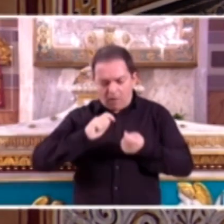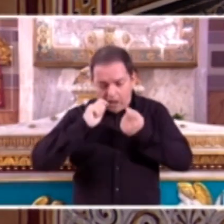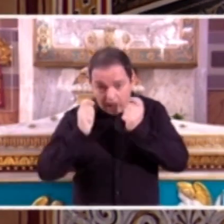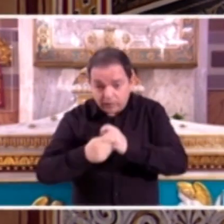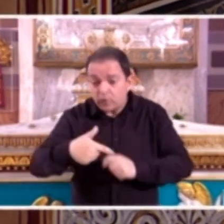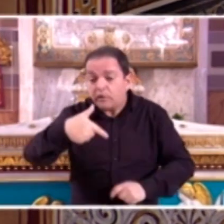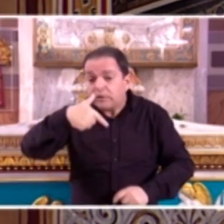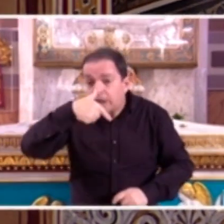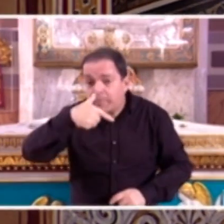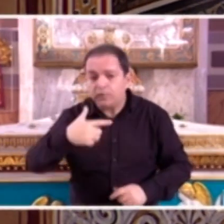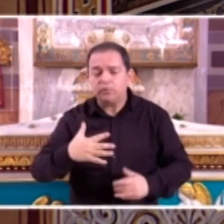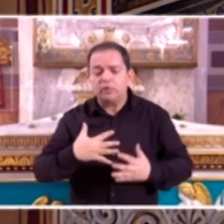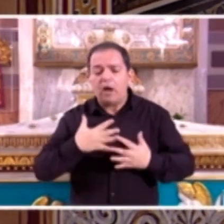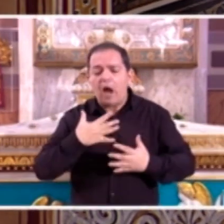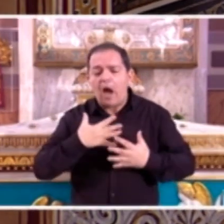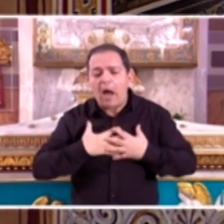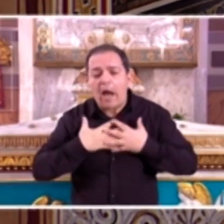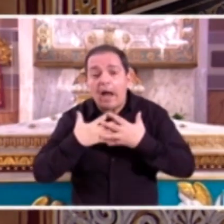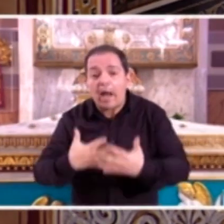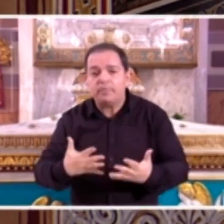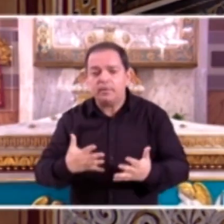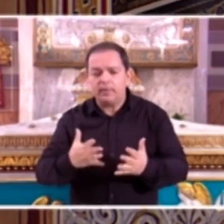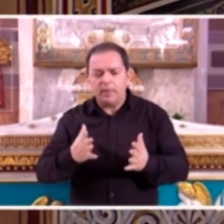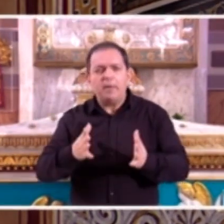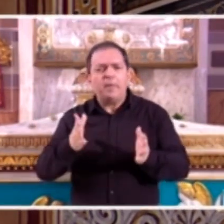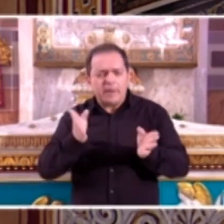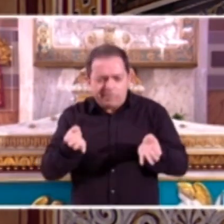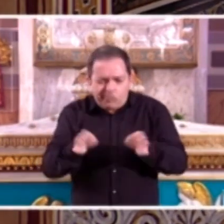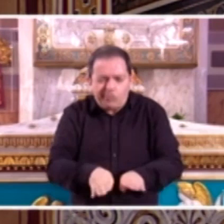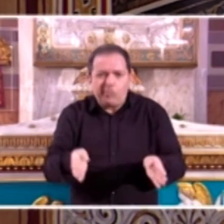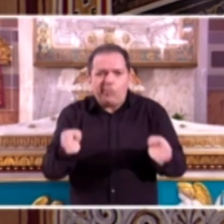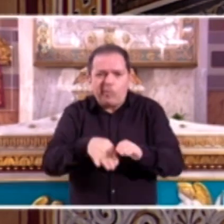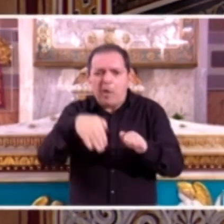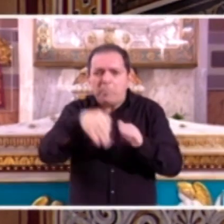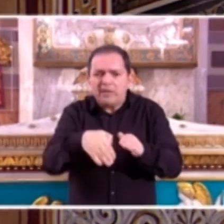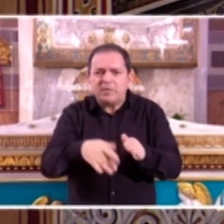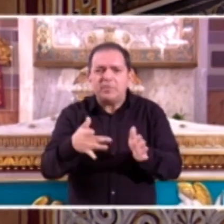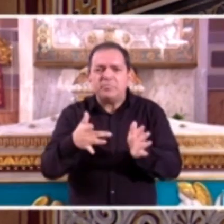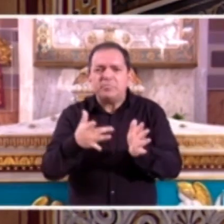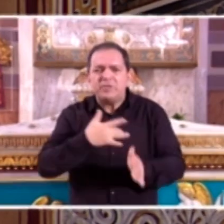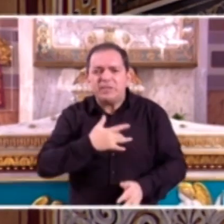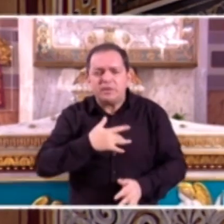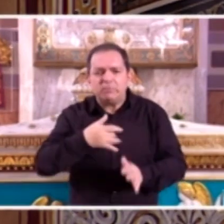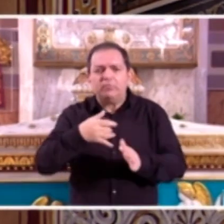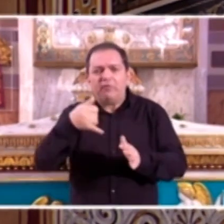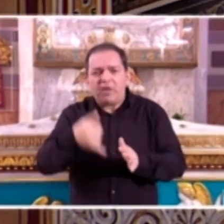που υπήρχαν βαθιά κρυμμένα μέσα στην ψυχή του. Γι' αυτό,